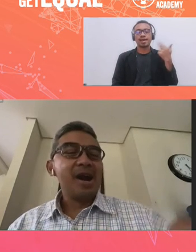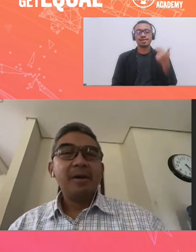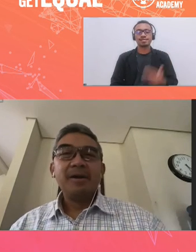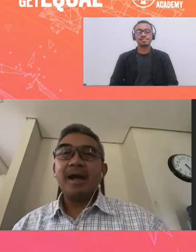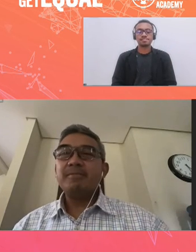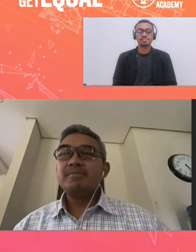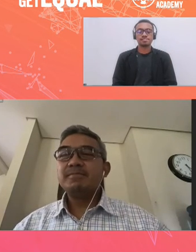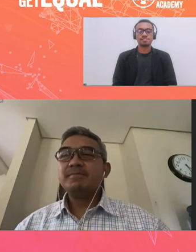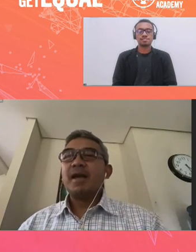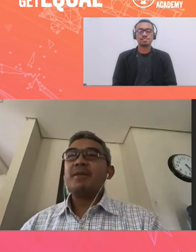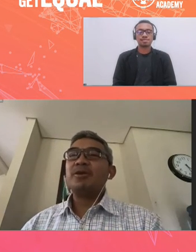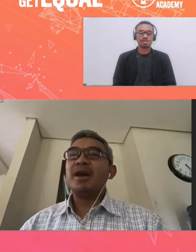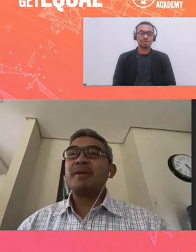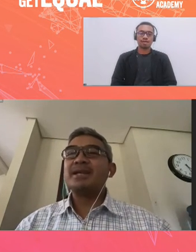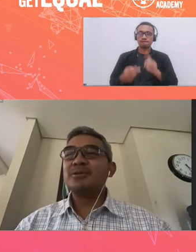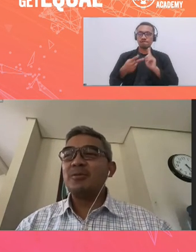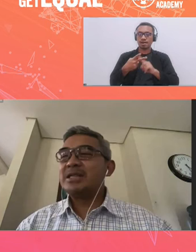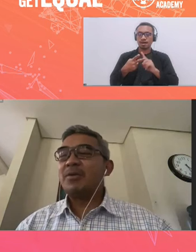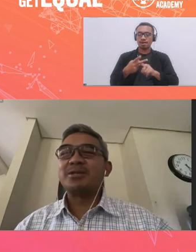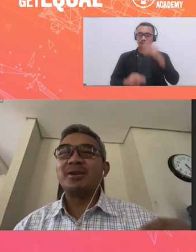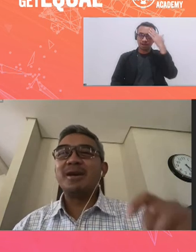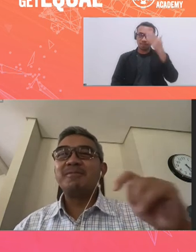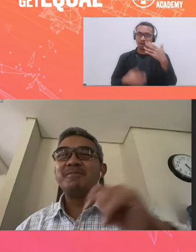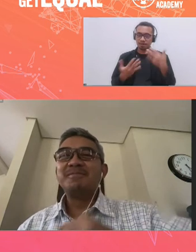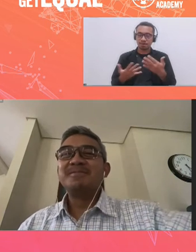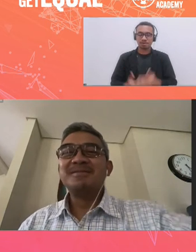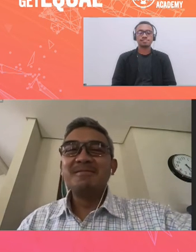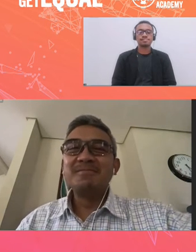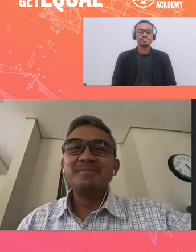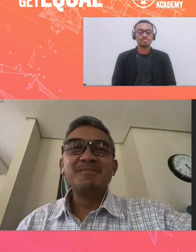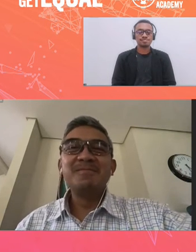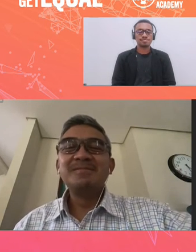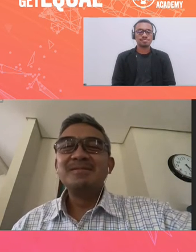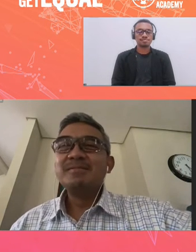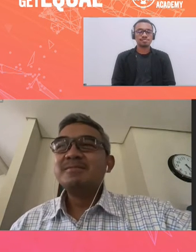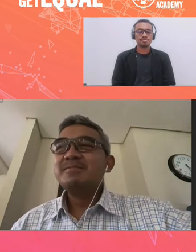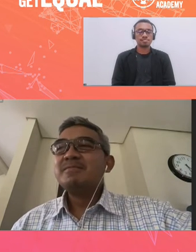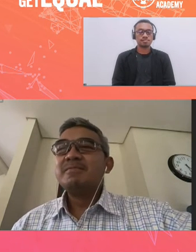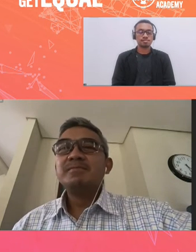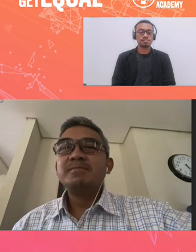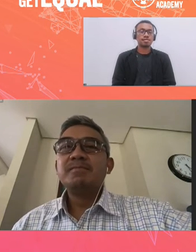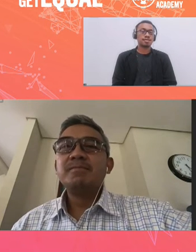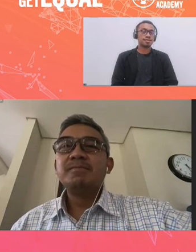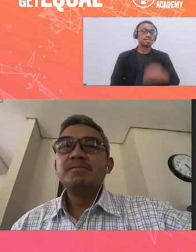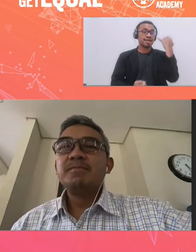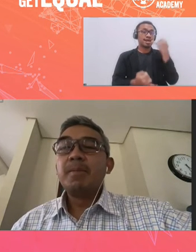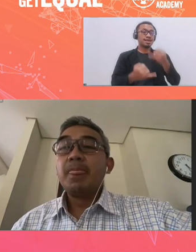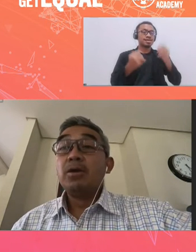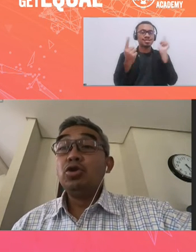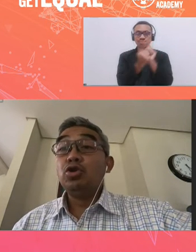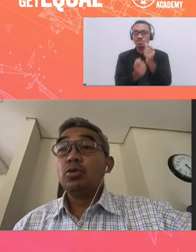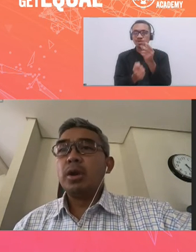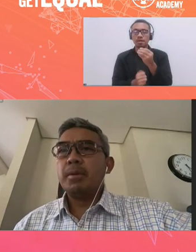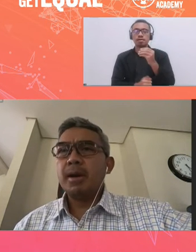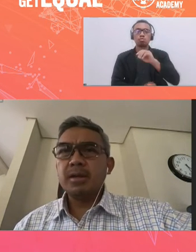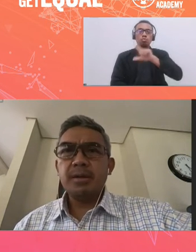Farhan, kumaha deh, Bang? Ya. Alhamdulillah, Pak Esu, kumaha sawang sulna. Terakhir kita ketemu Desember kemarin ya, Kang Farhan, di Summit